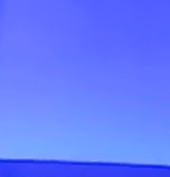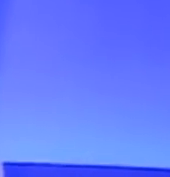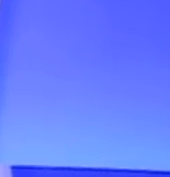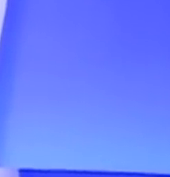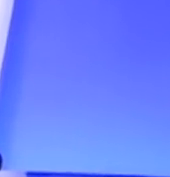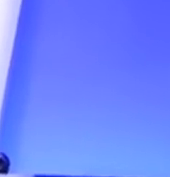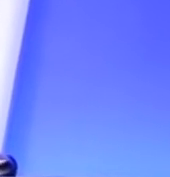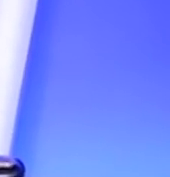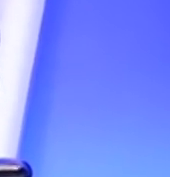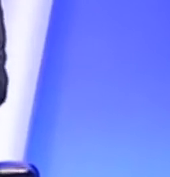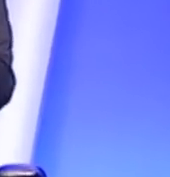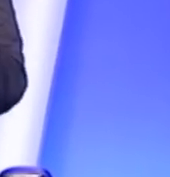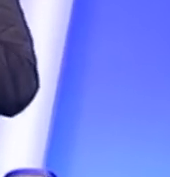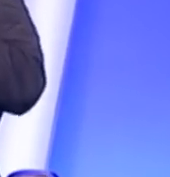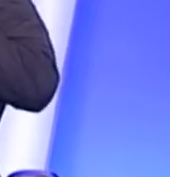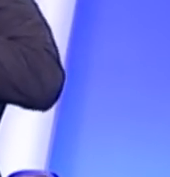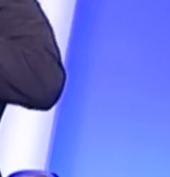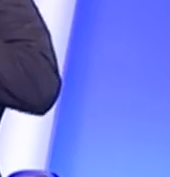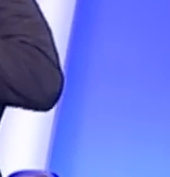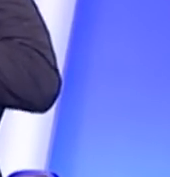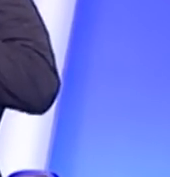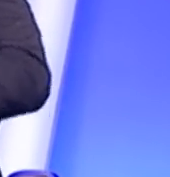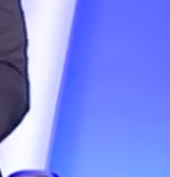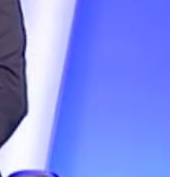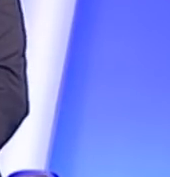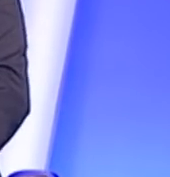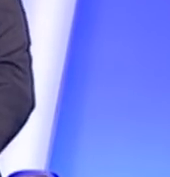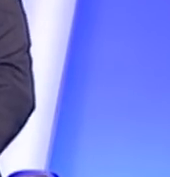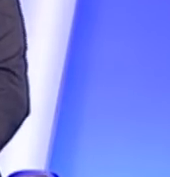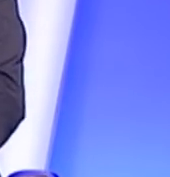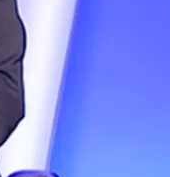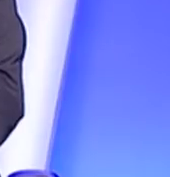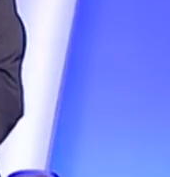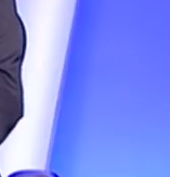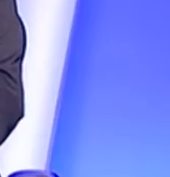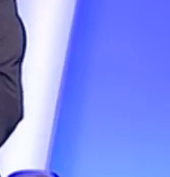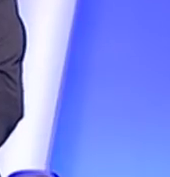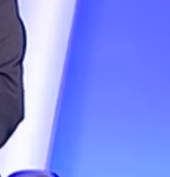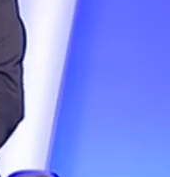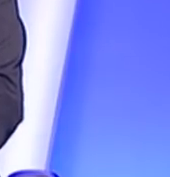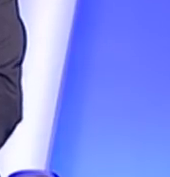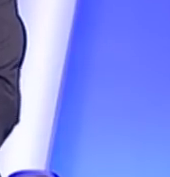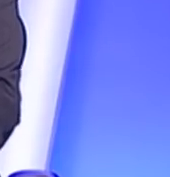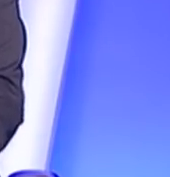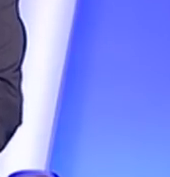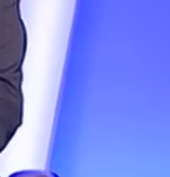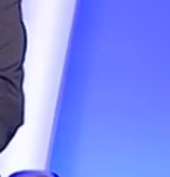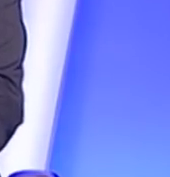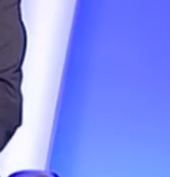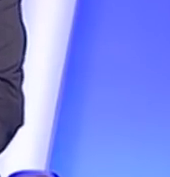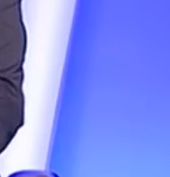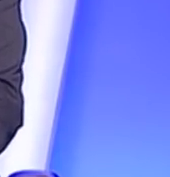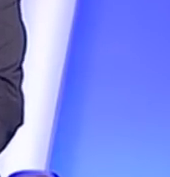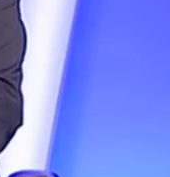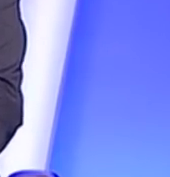ื่อสักครู่นี้เล่าให้ฟังไปนะครับถึงบรรยากาศในสภาซึ่งต้องถือว่าเป็นครั้งแรกในประวัติศาสตร์ของประเทศนี้จริงๆนะครับพลเอกประยุทธ์เป็นนายกที่คนไม่ชอบเยอะพูดตรงๆ5ปีในคนด่าท่าน